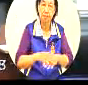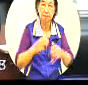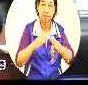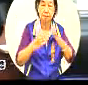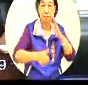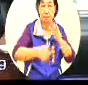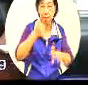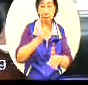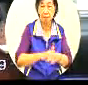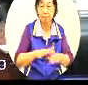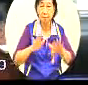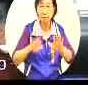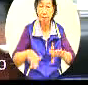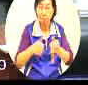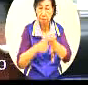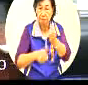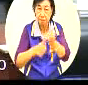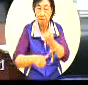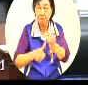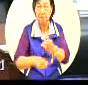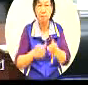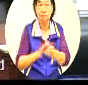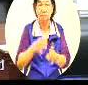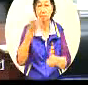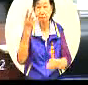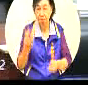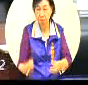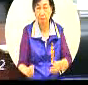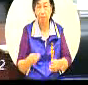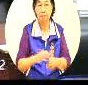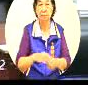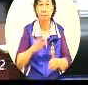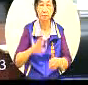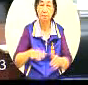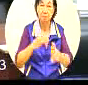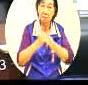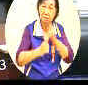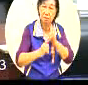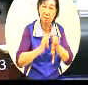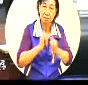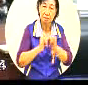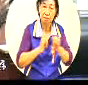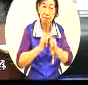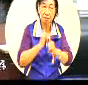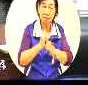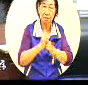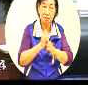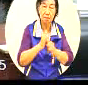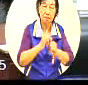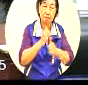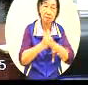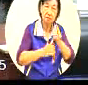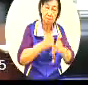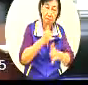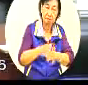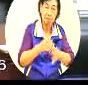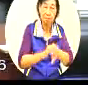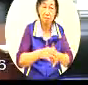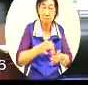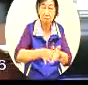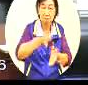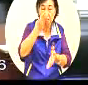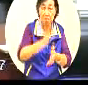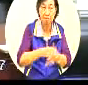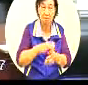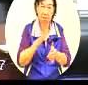好出生率会这么低，但你可以想象得到的是说，因为现在的生活费大家都觉得很高，并且育儿的费用也非常的高，那很